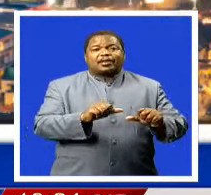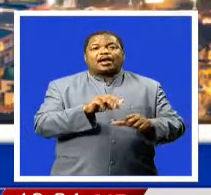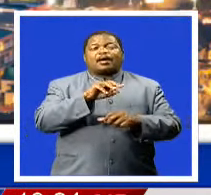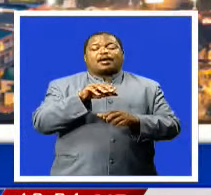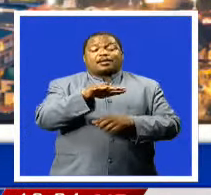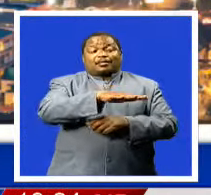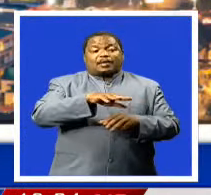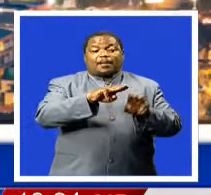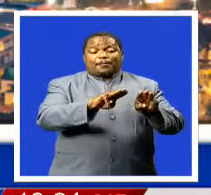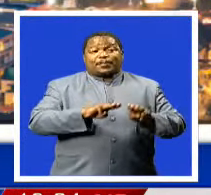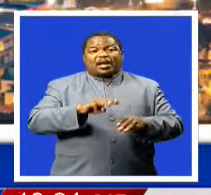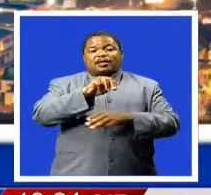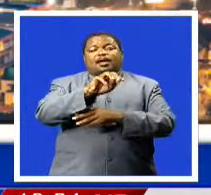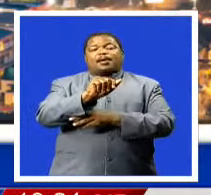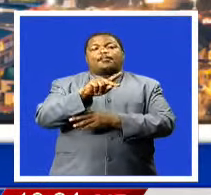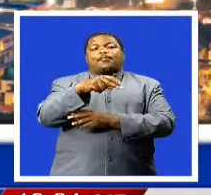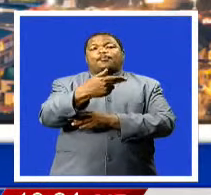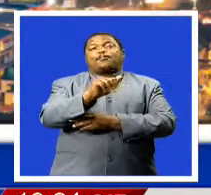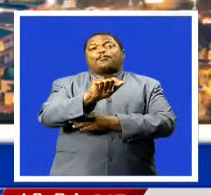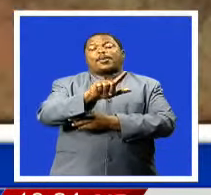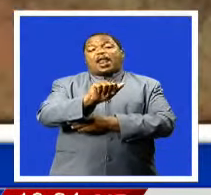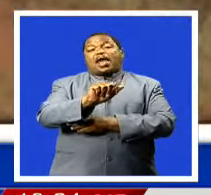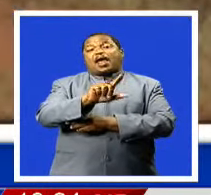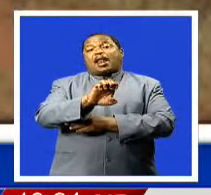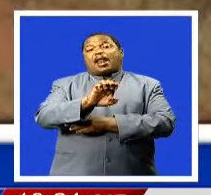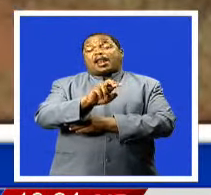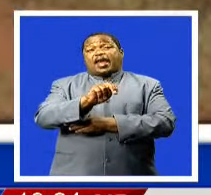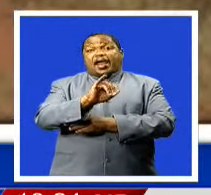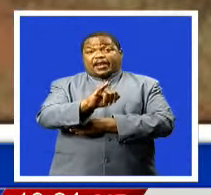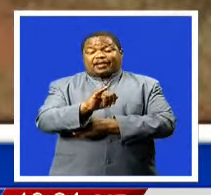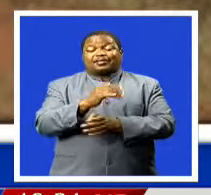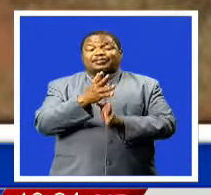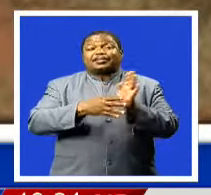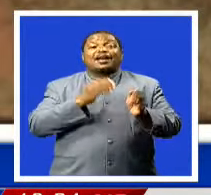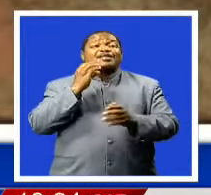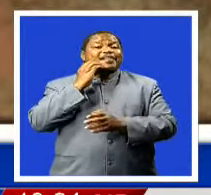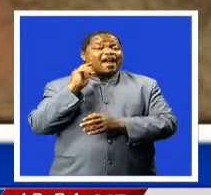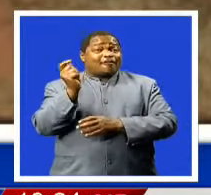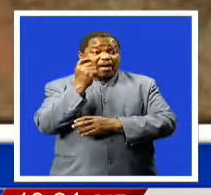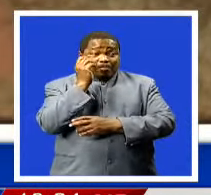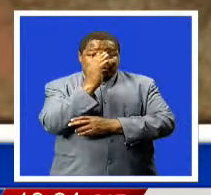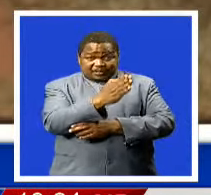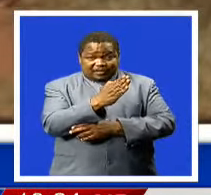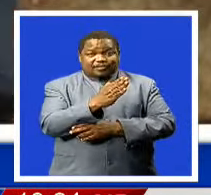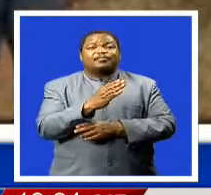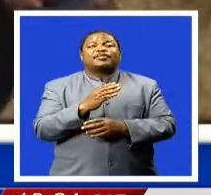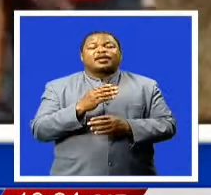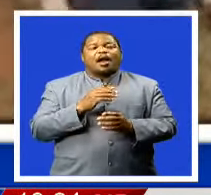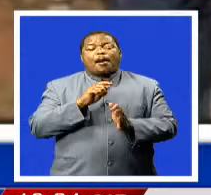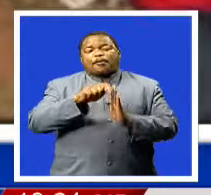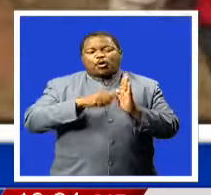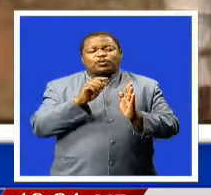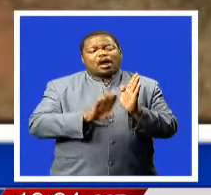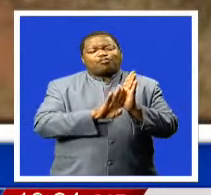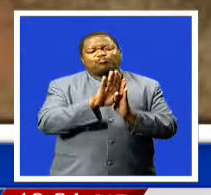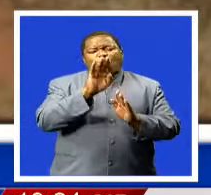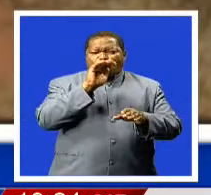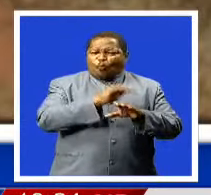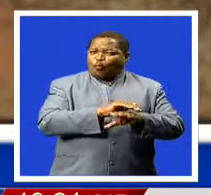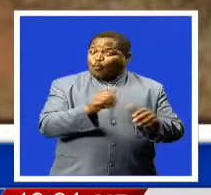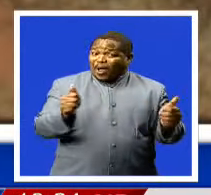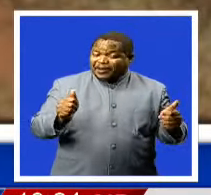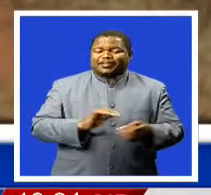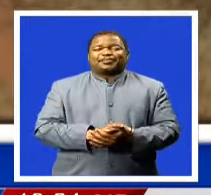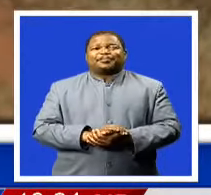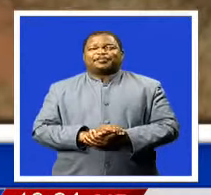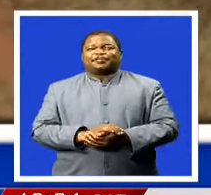labazuza kulolu hlelo. La ngikhona khona kusekhaya kaDlamini emaphalaleni, impilo yabo yaguquka kakhulu ngekuba